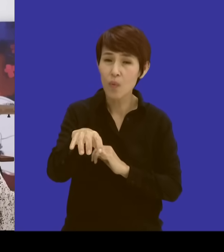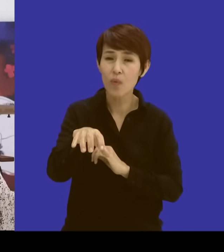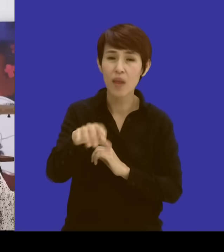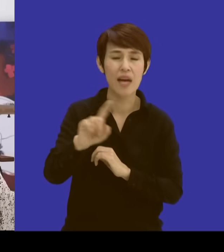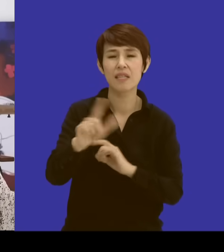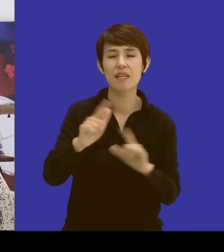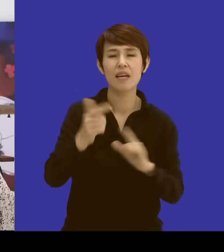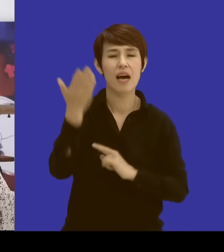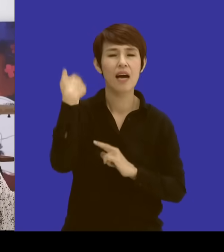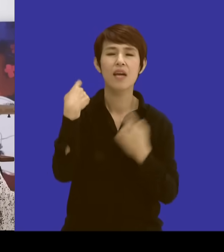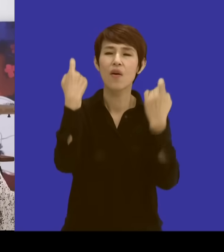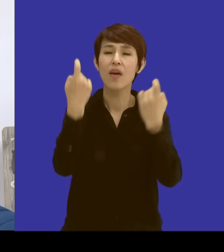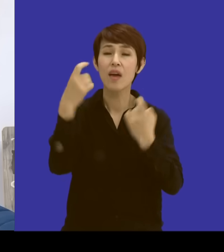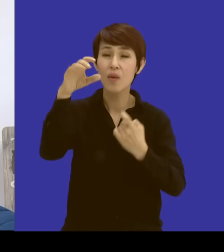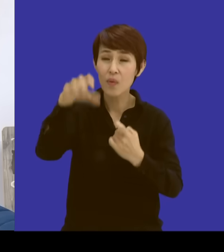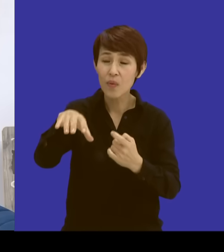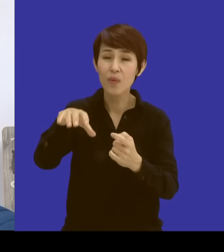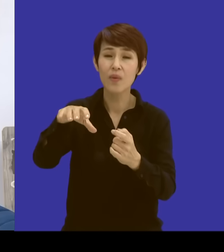느껴지는 거예요.